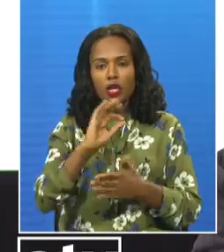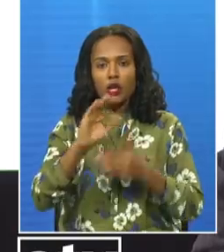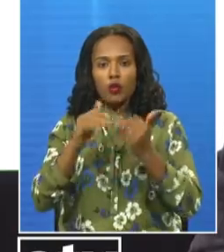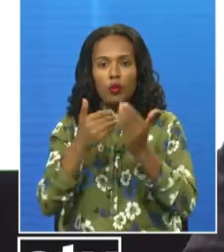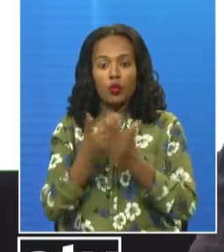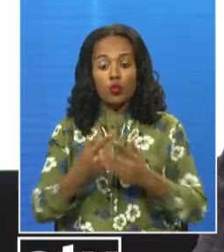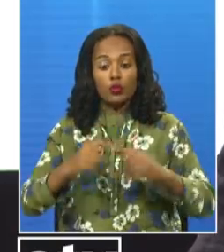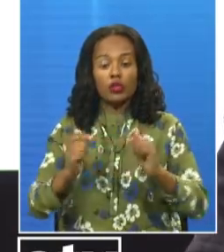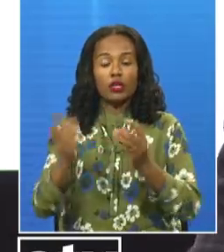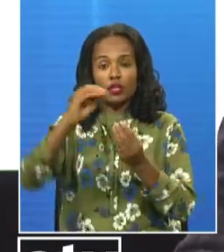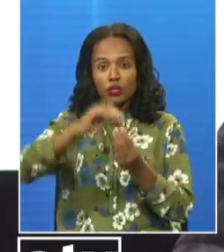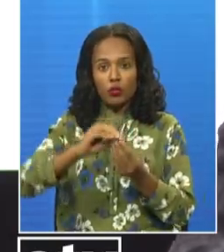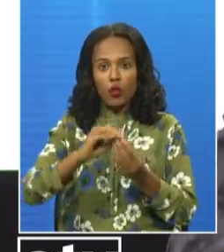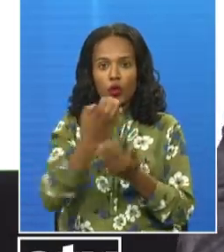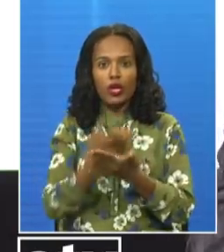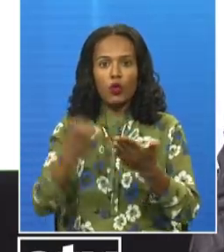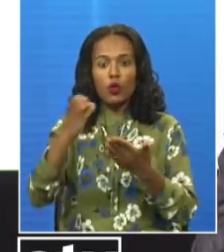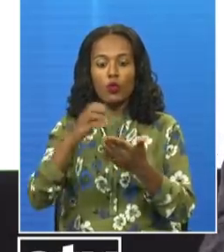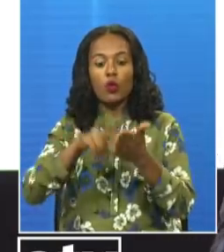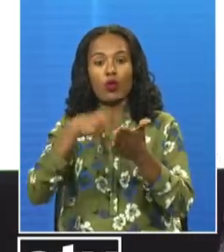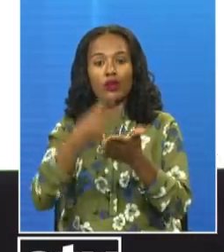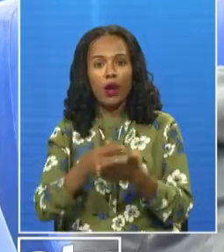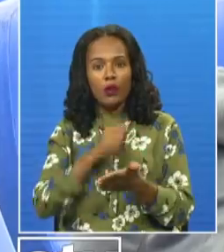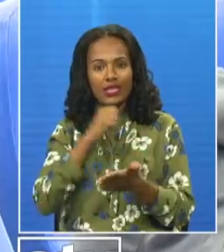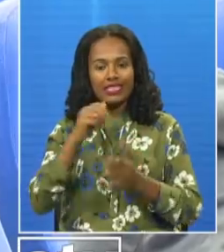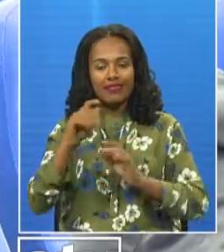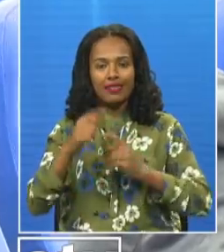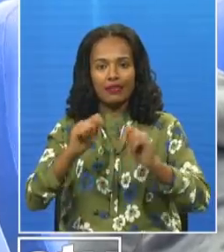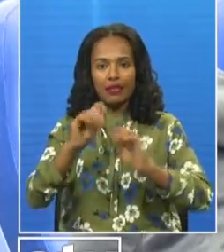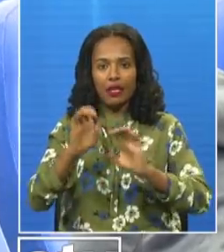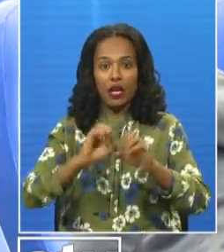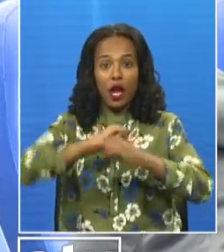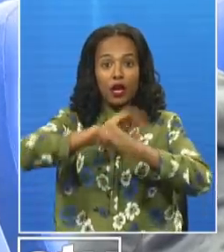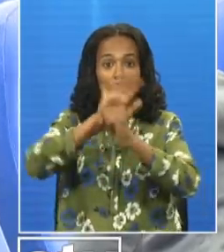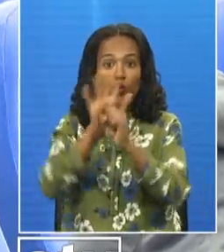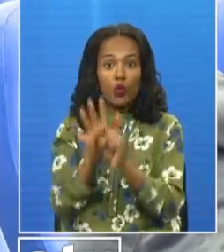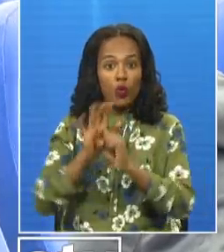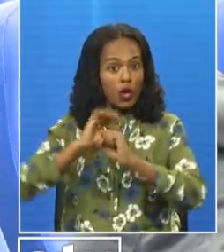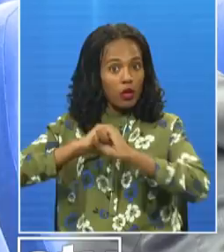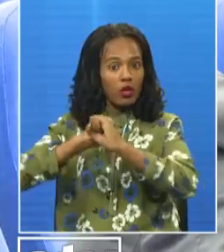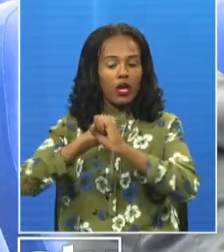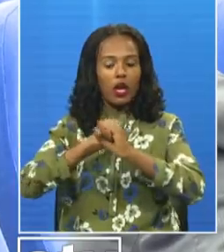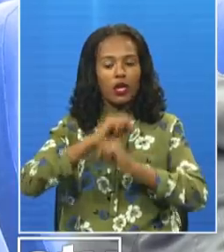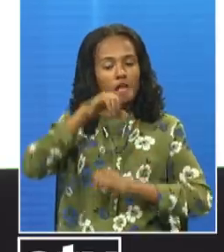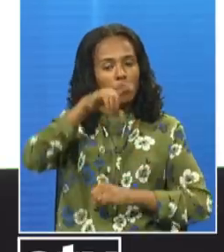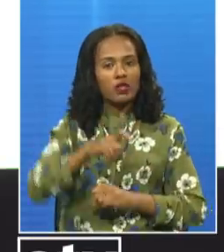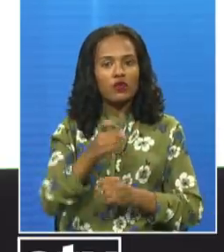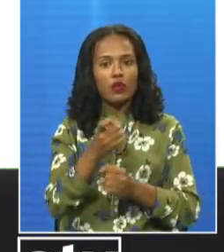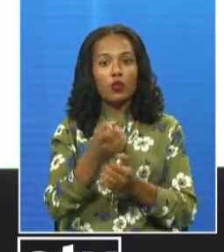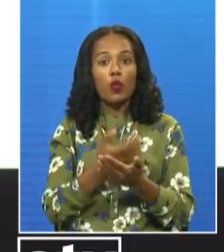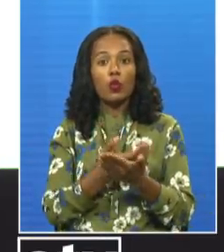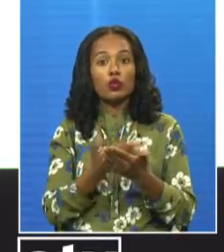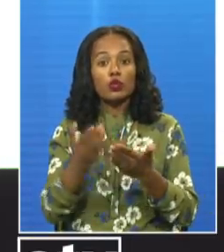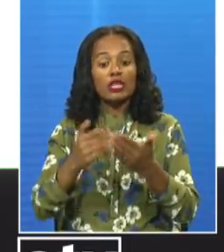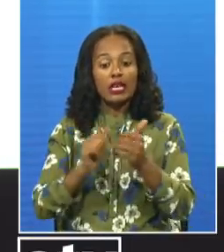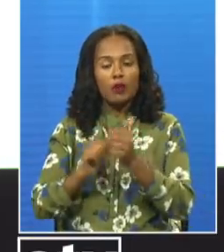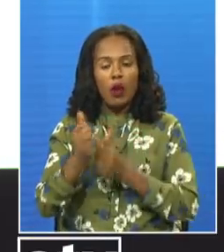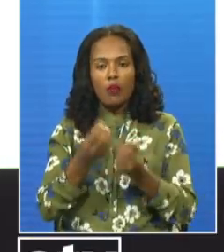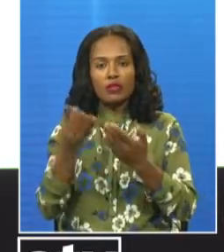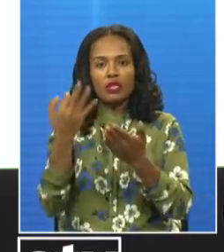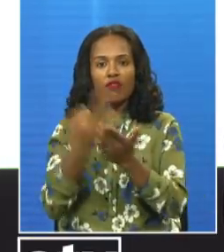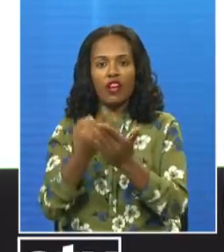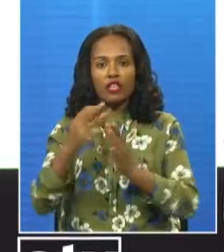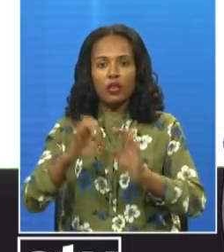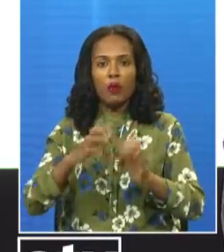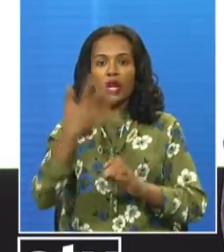ጥረት ታክሎ ኢኮኖሚው እንዳይወድቅ ጥረት ይደረጋል። የኮሮና ወረርሽኝን ለመከላከል ለሚያስፈልጉ ወጪዎች ቅድሚያ በመስጠት ፋይናንስ